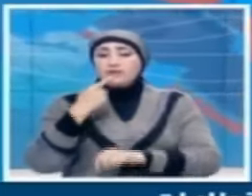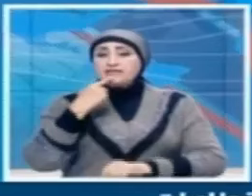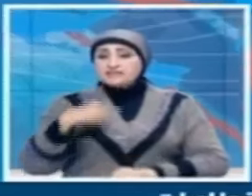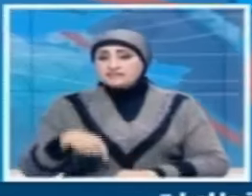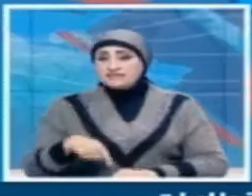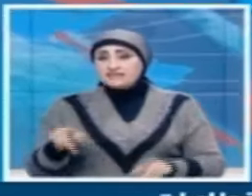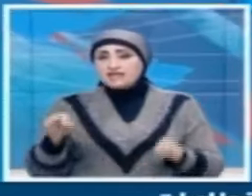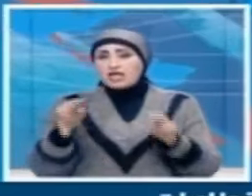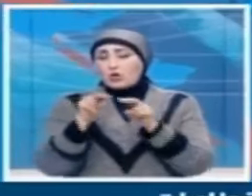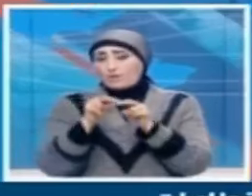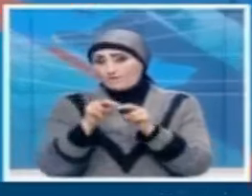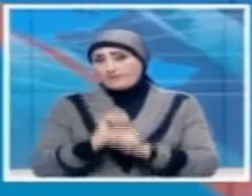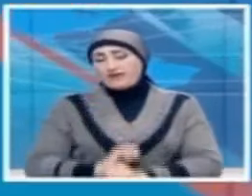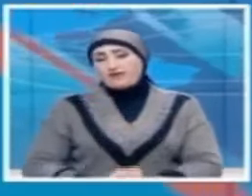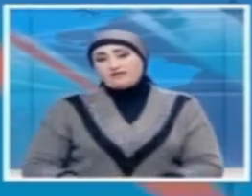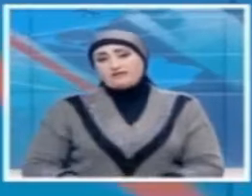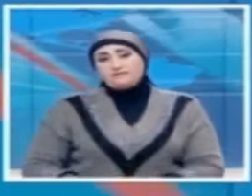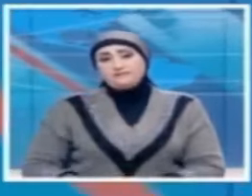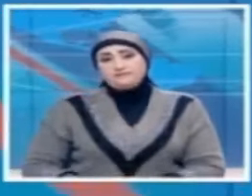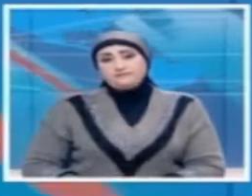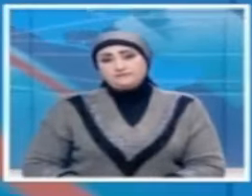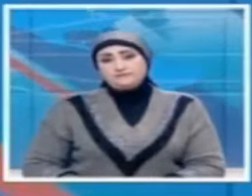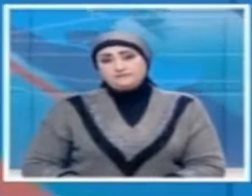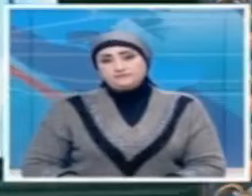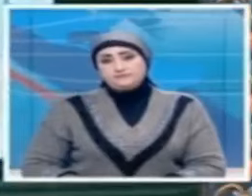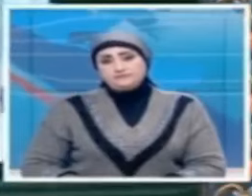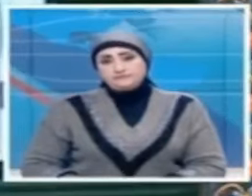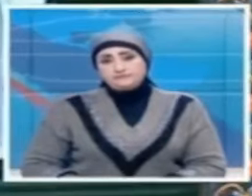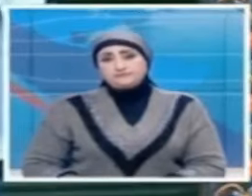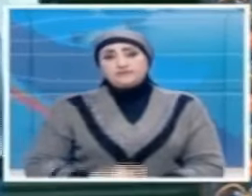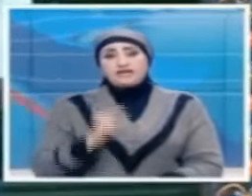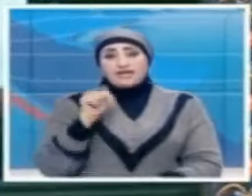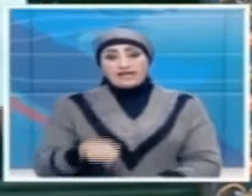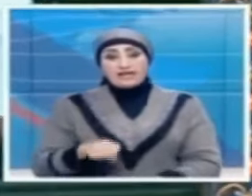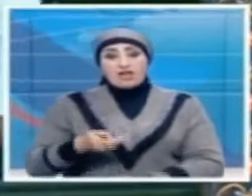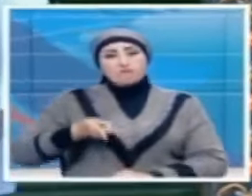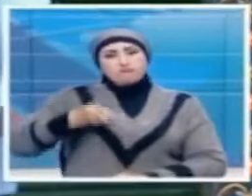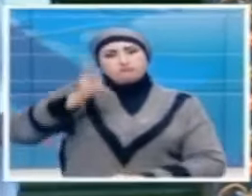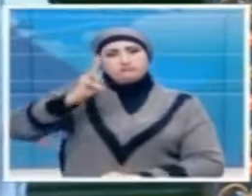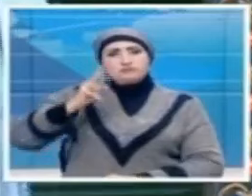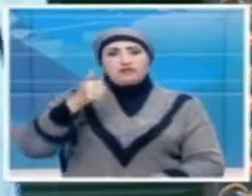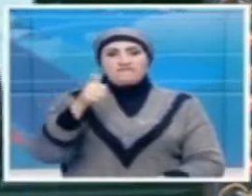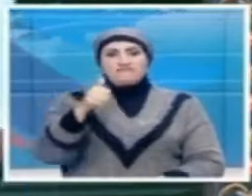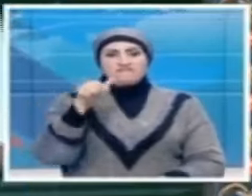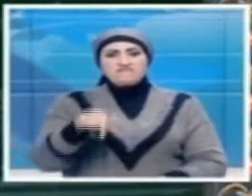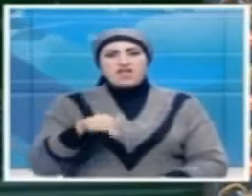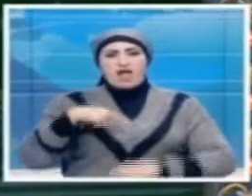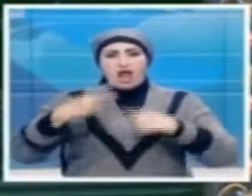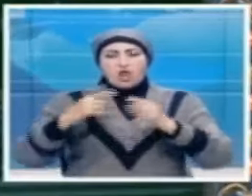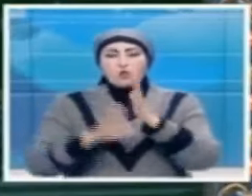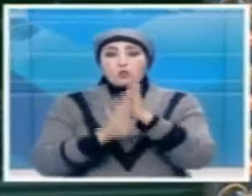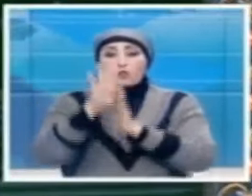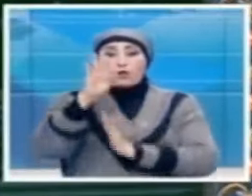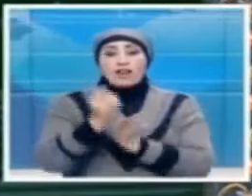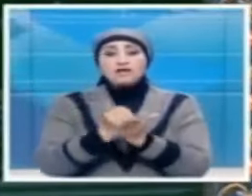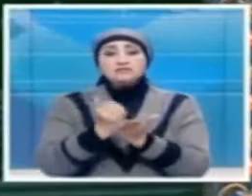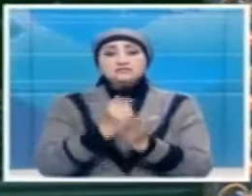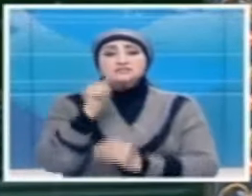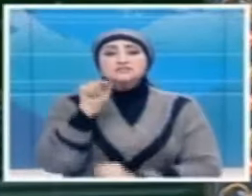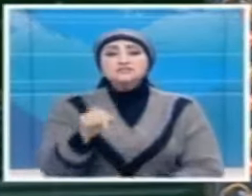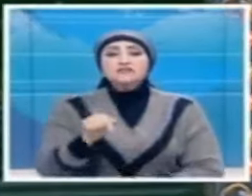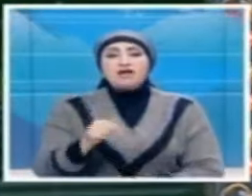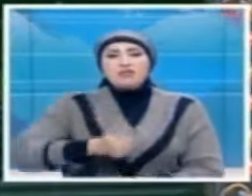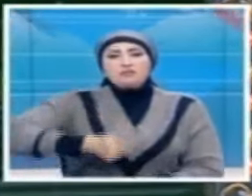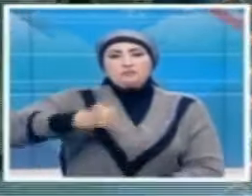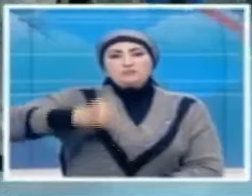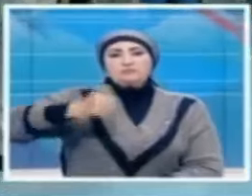والحيواني في الإسكندرية والبحيرة. الطفرة الحقيقية والاستدامة لنمو الاقتصاد المصري هتتحقق